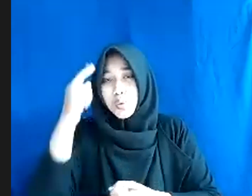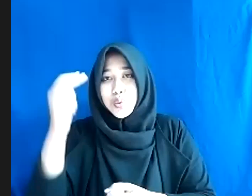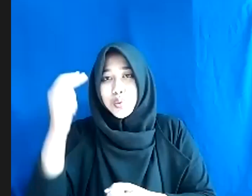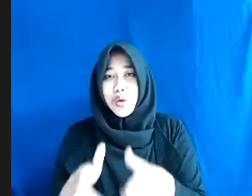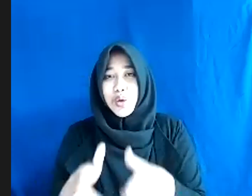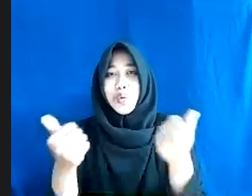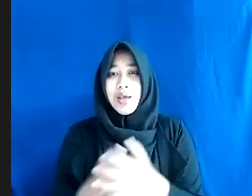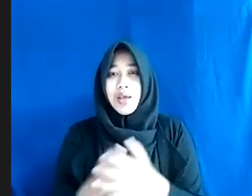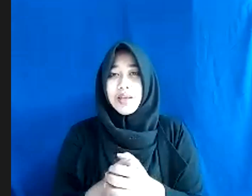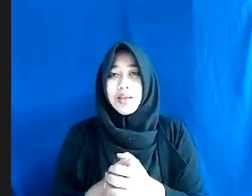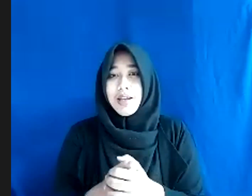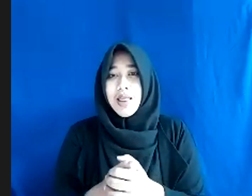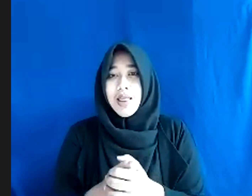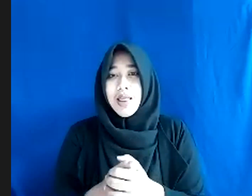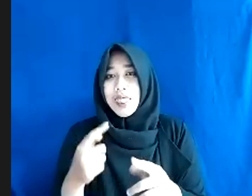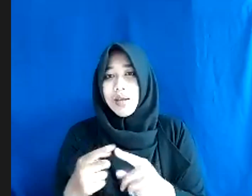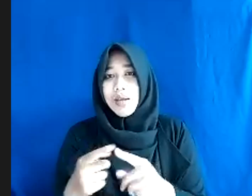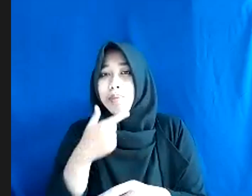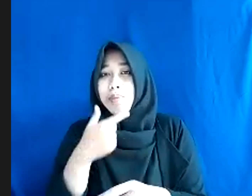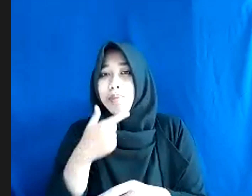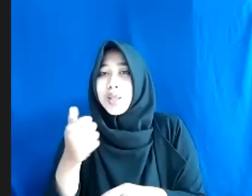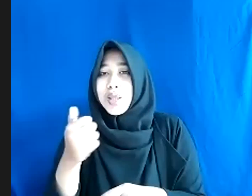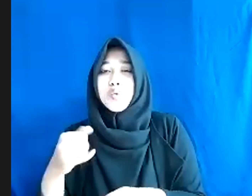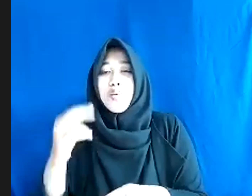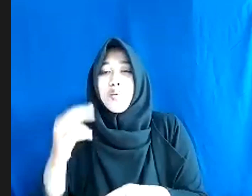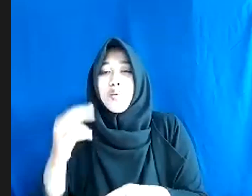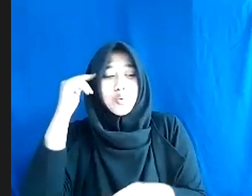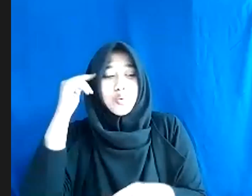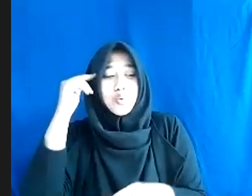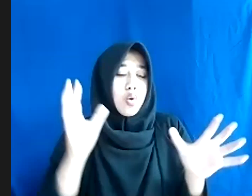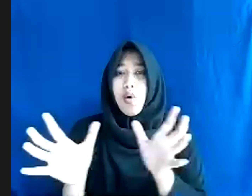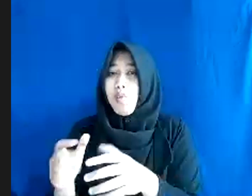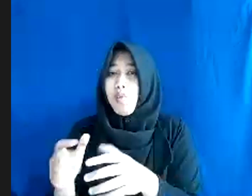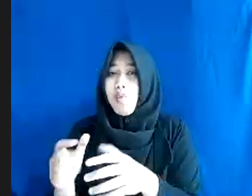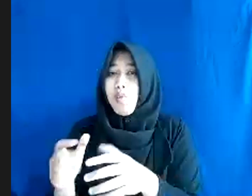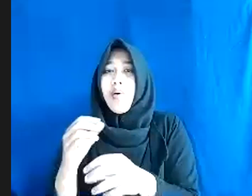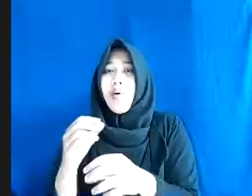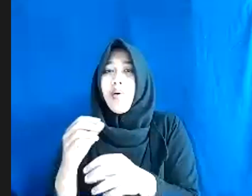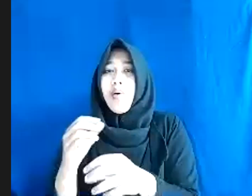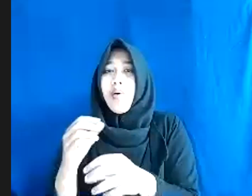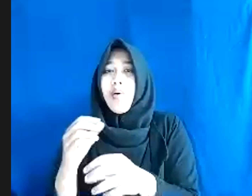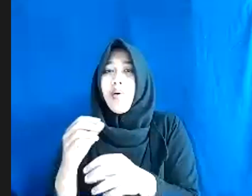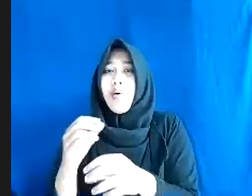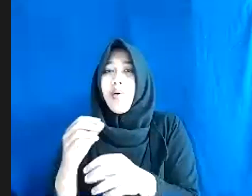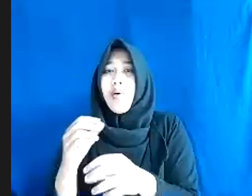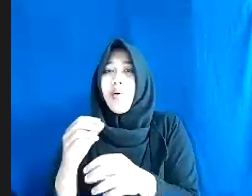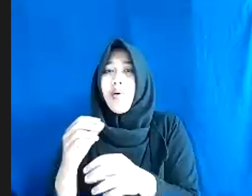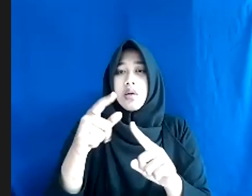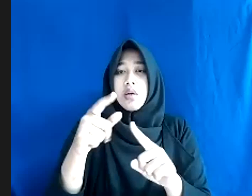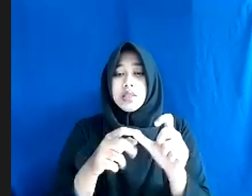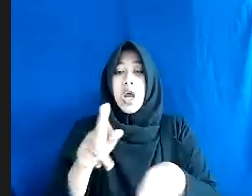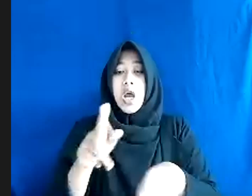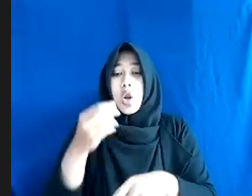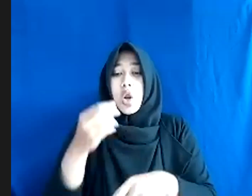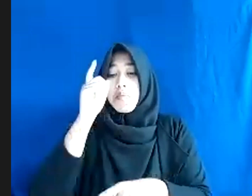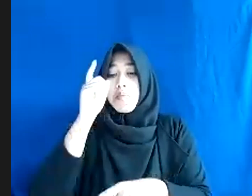bagi kelompok-kelompok agama untuk kritis, sehingga kalau pemerintah lupa dengan visi-misi